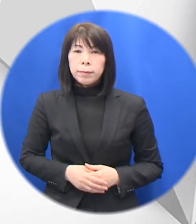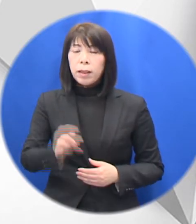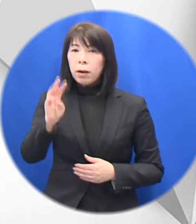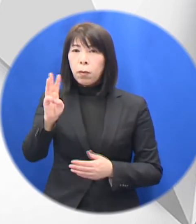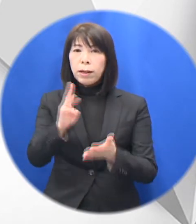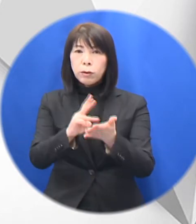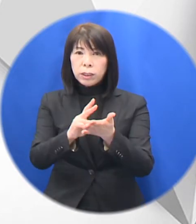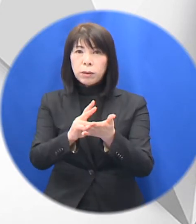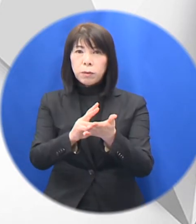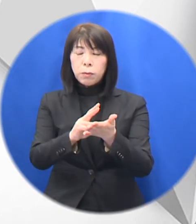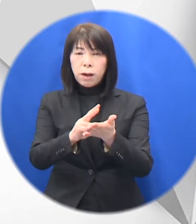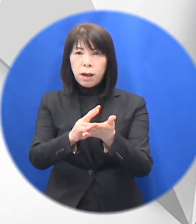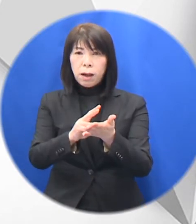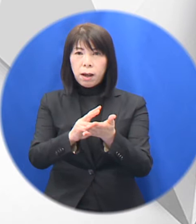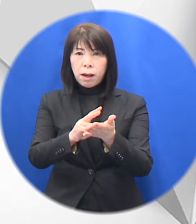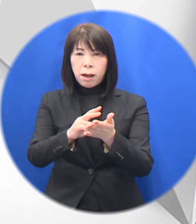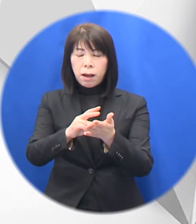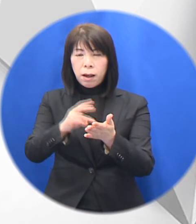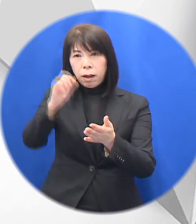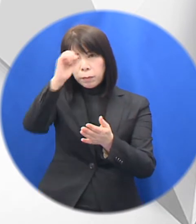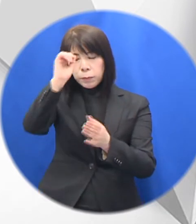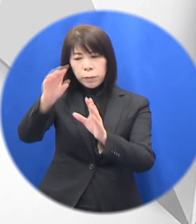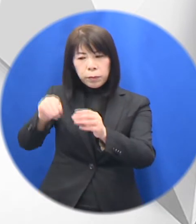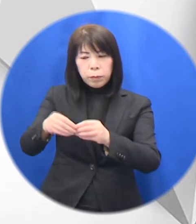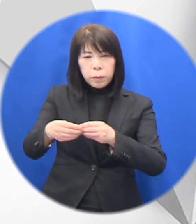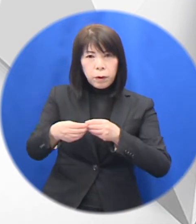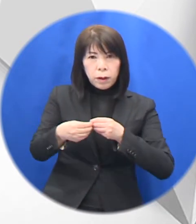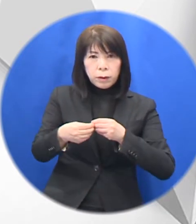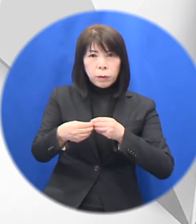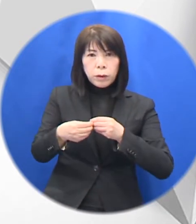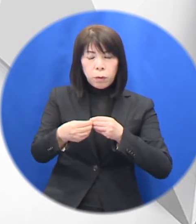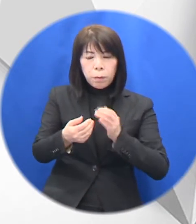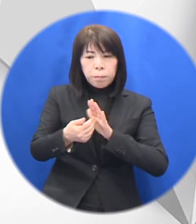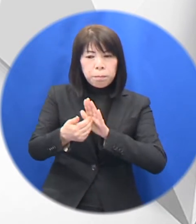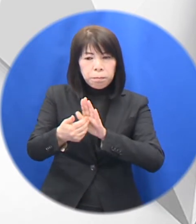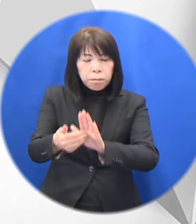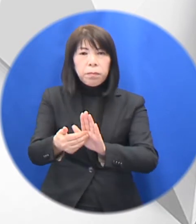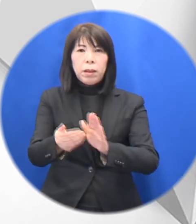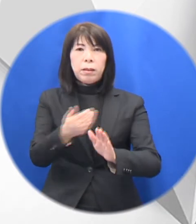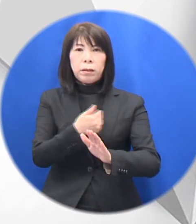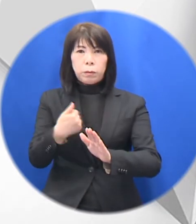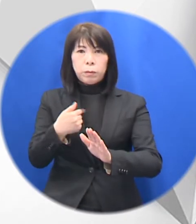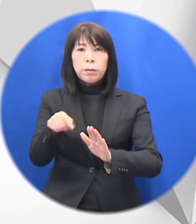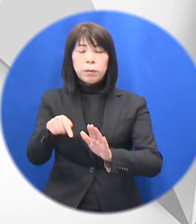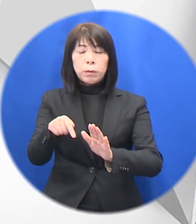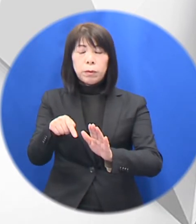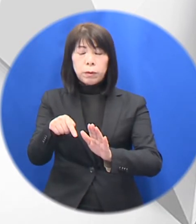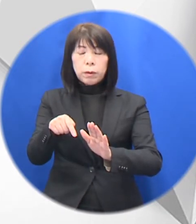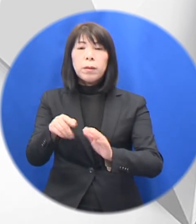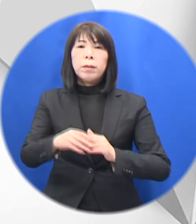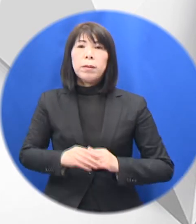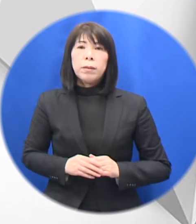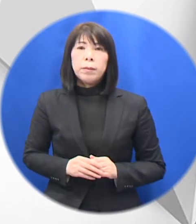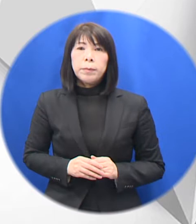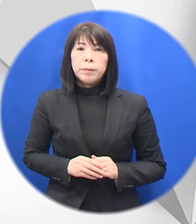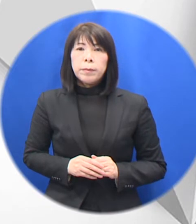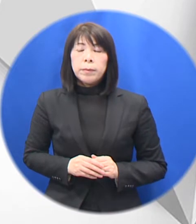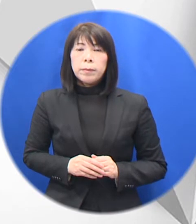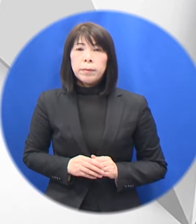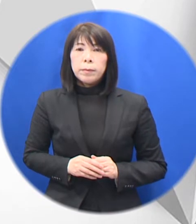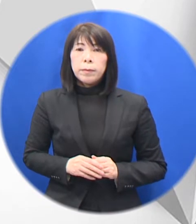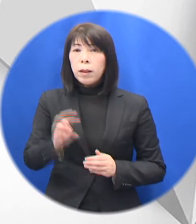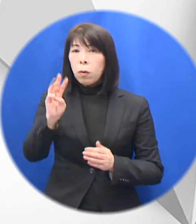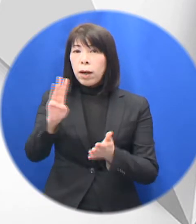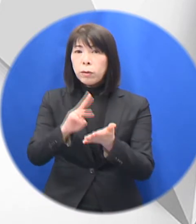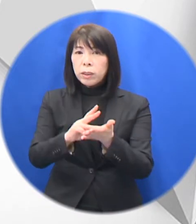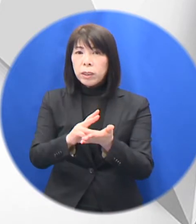は感染症を引き起こす病原体に対する免疫をつけたり免疫を強めたりします。ワクチ